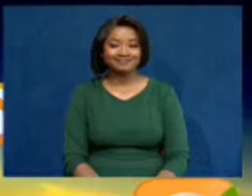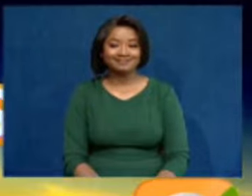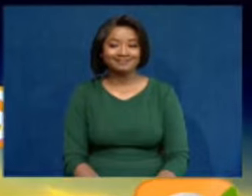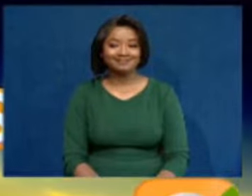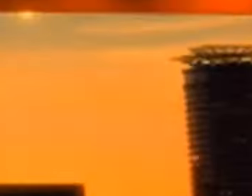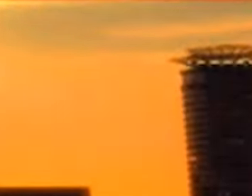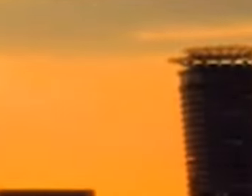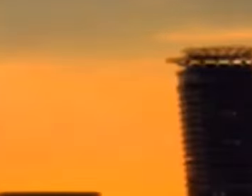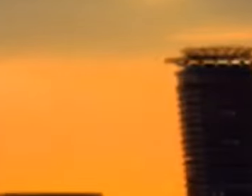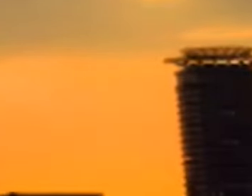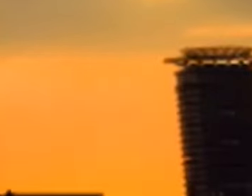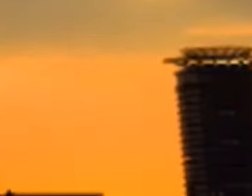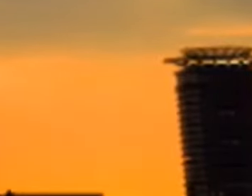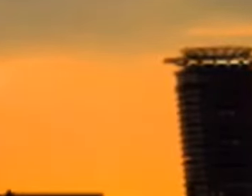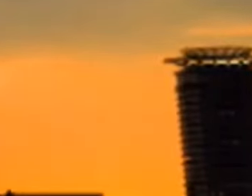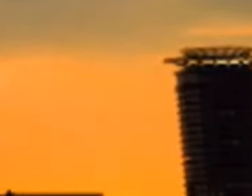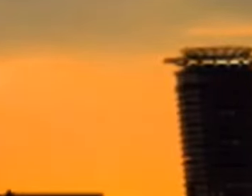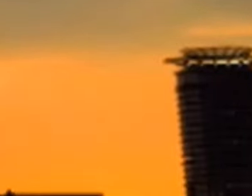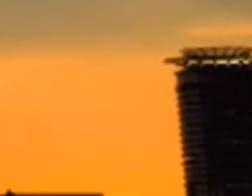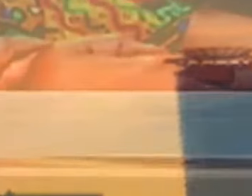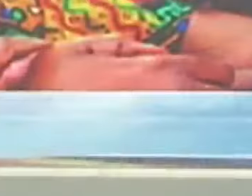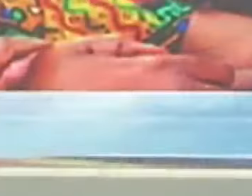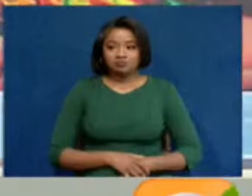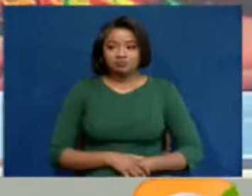Waswahili usema hujafa.